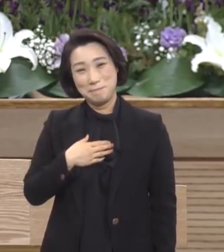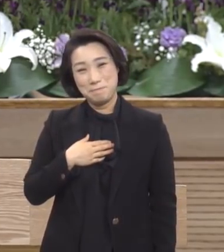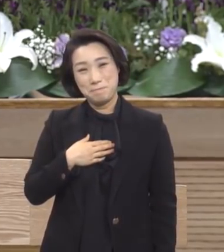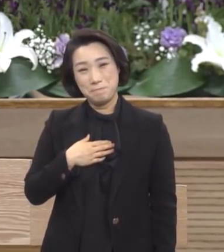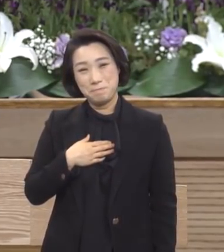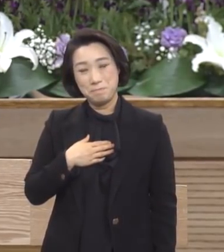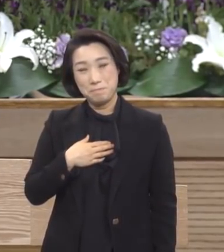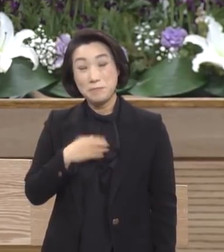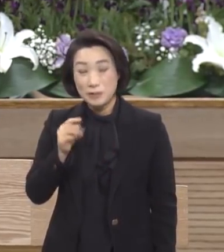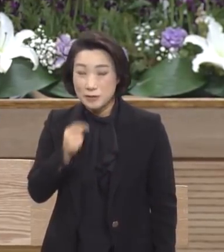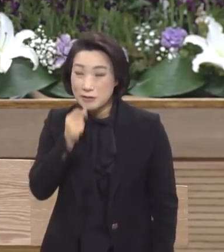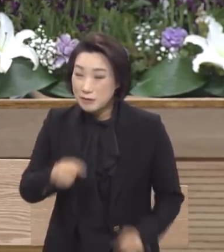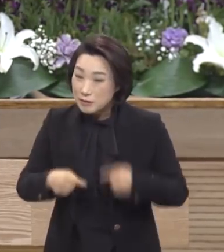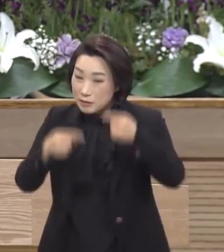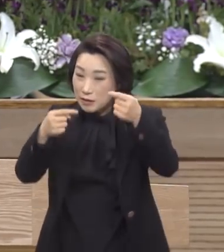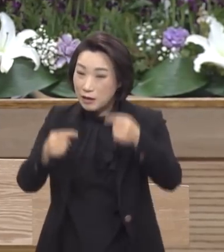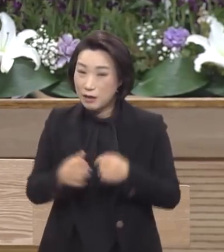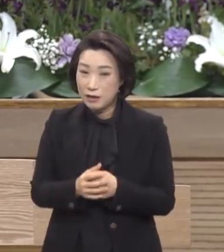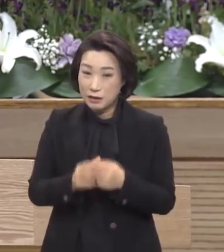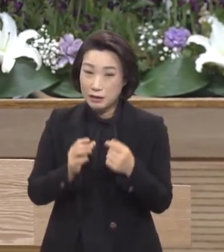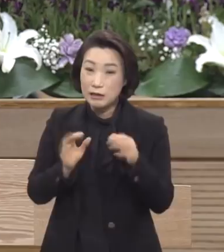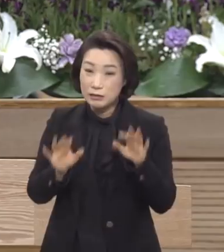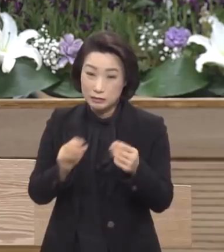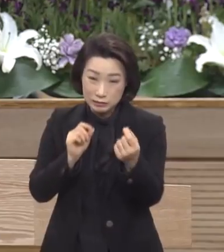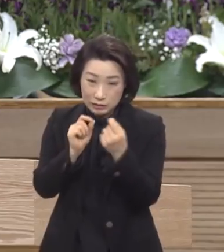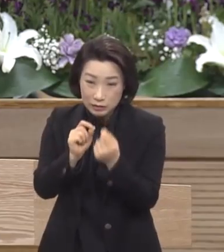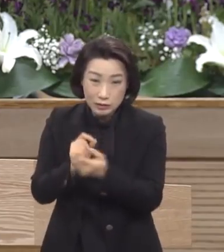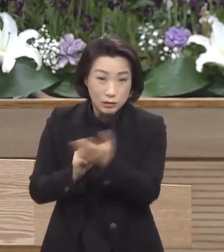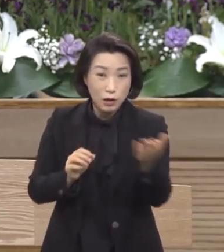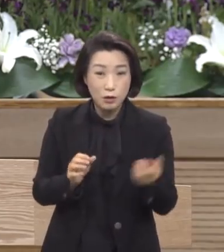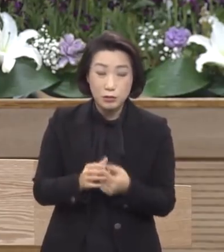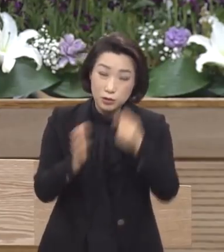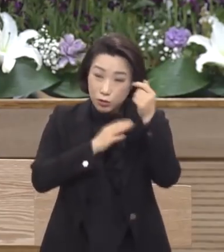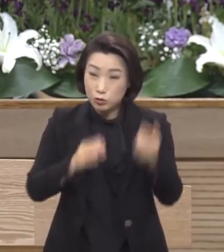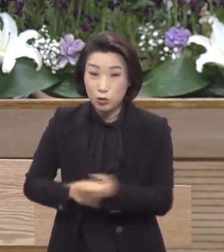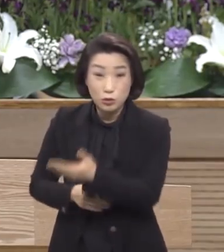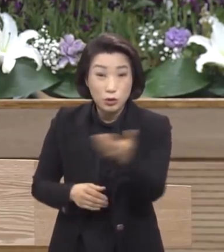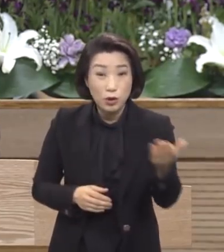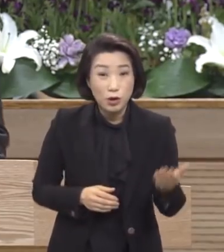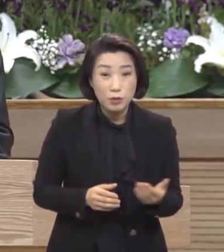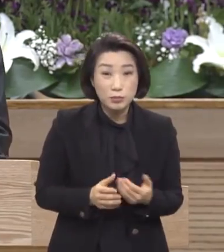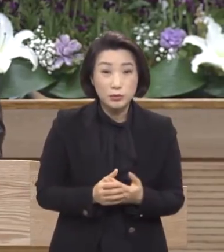응? 이것도 설날이 돌아와서 우리 성도들이